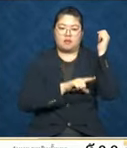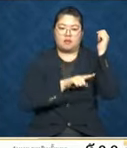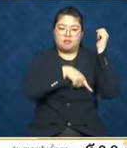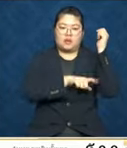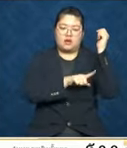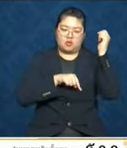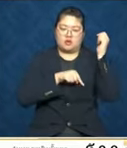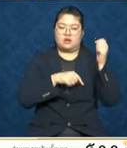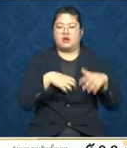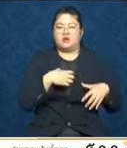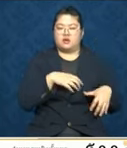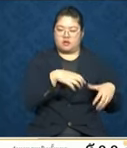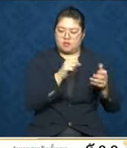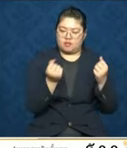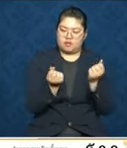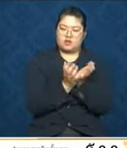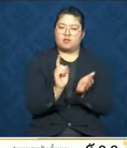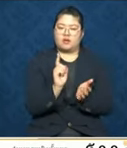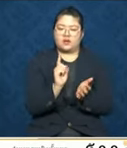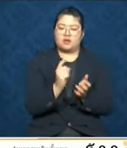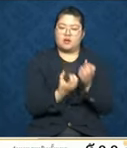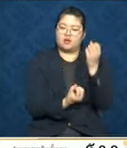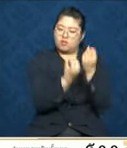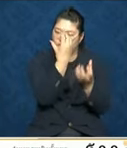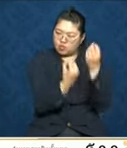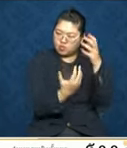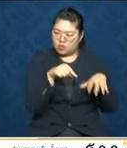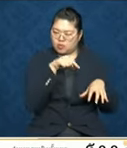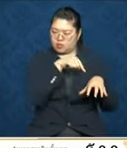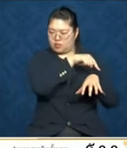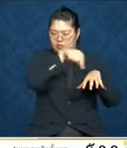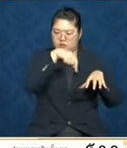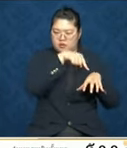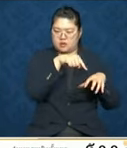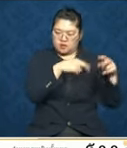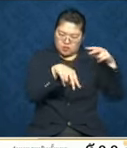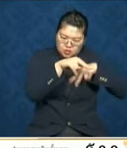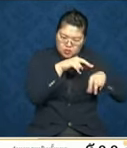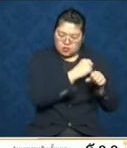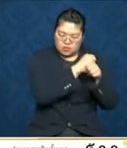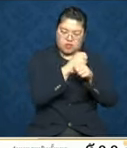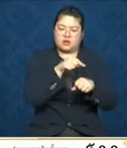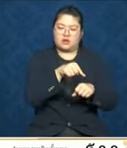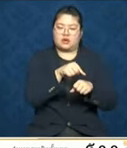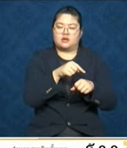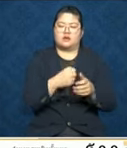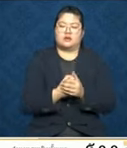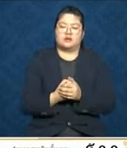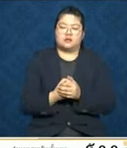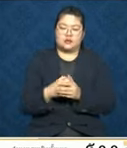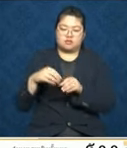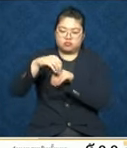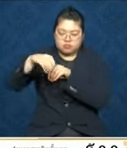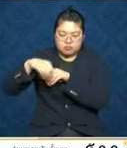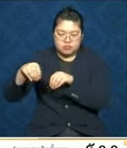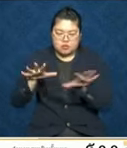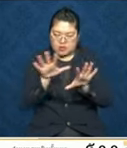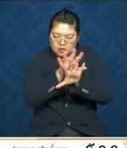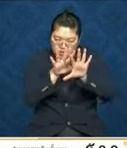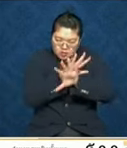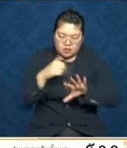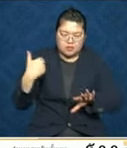ามีความเดือดร้อนจากการประกาศเป็นพื้นที่ป่าสงวนทับซ้อนที่ทำกินและที่อยู่อาศัยเรื่องนี้ค่ะท่านประธานแตกต่างจากกรณีอื่นๆไม่ใช่แค่เป็นเรื่องของกฎหมายเ